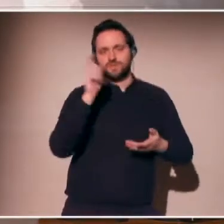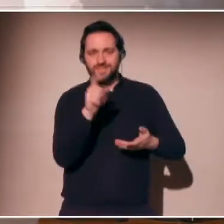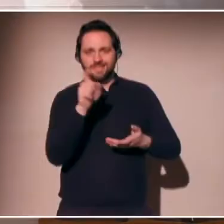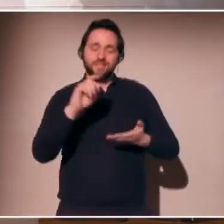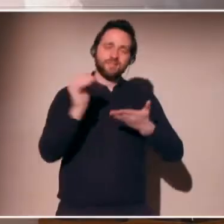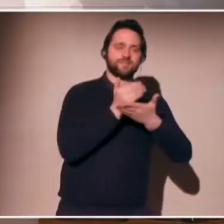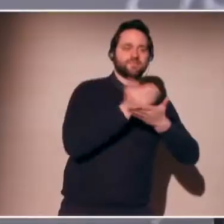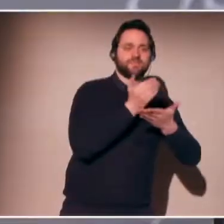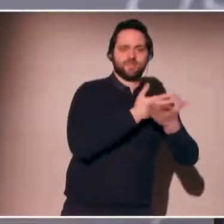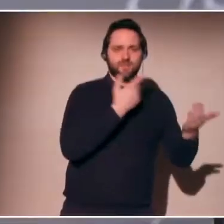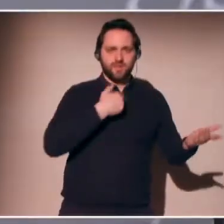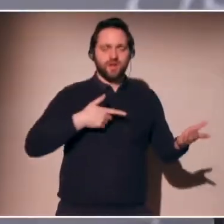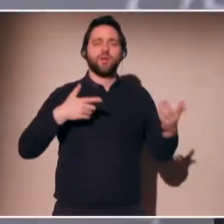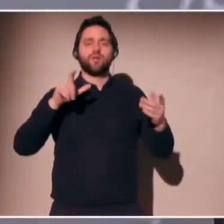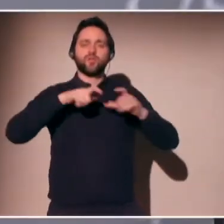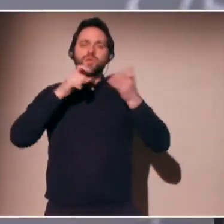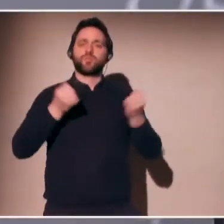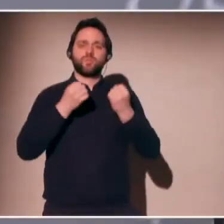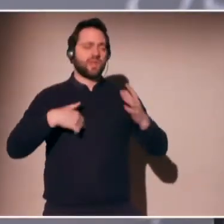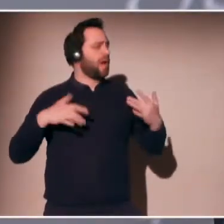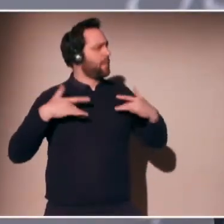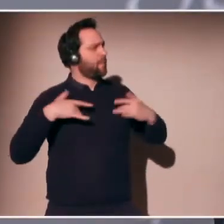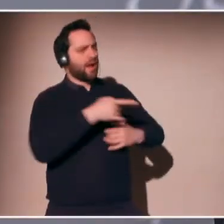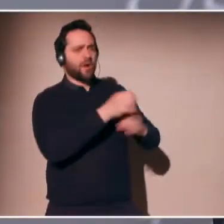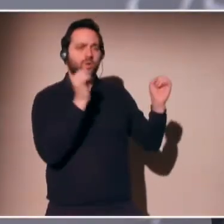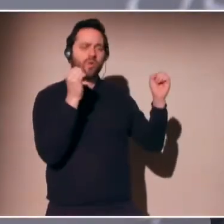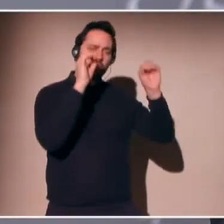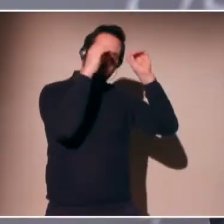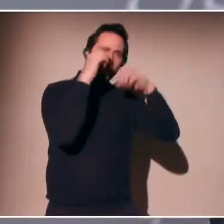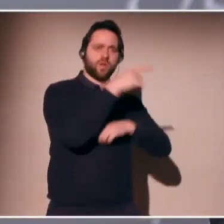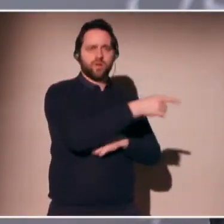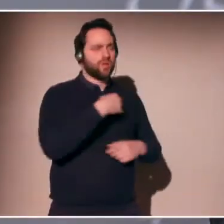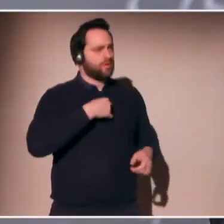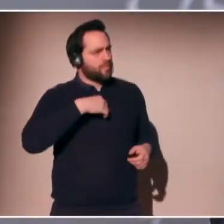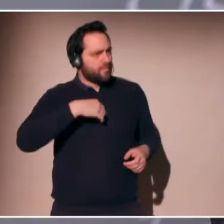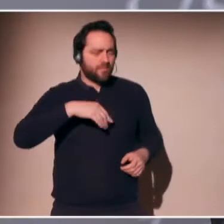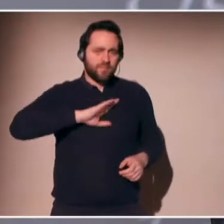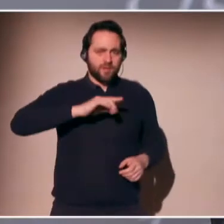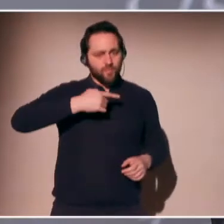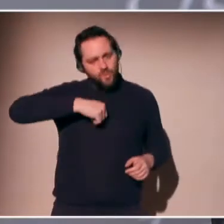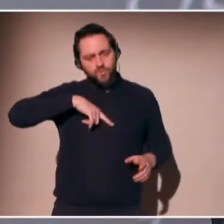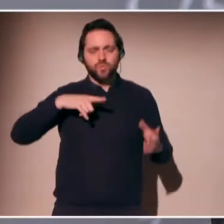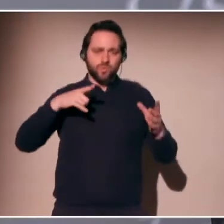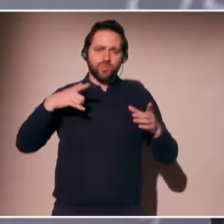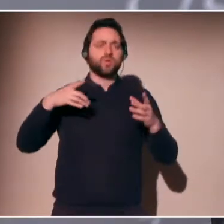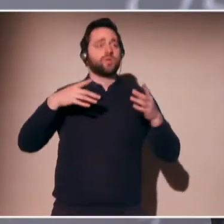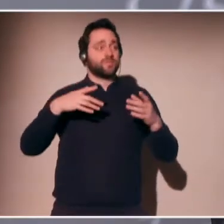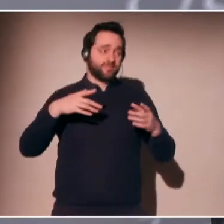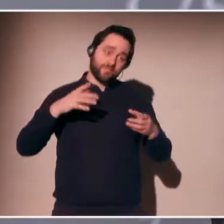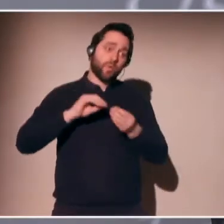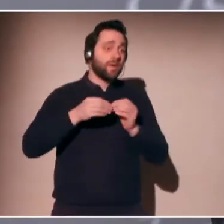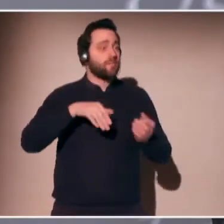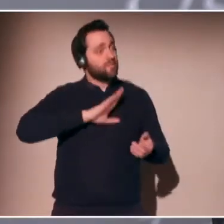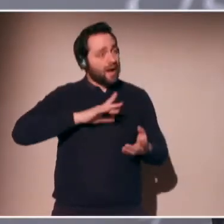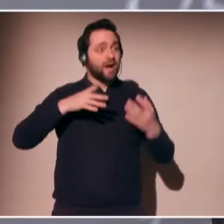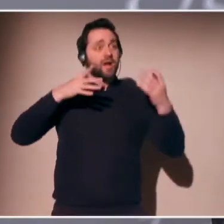eux, affirment qu'ils ont mis des pubs correspondant à tous les noms possibles des Américains.